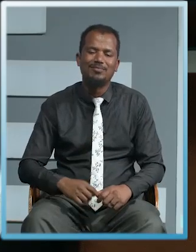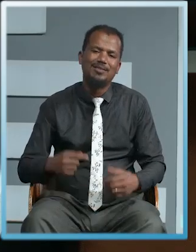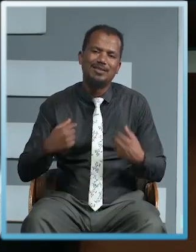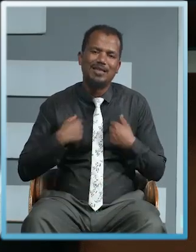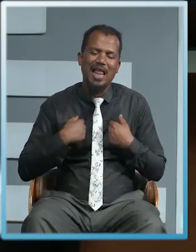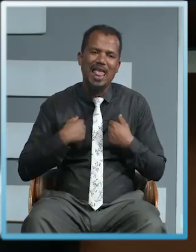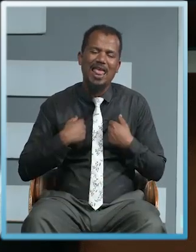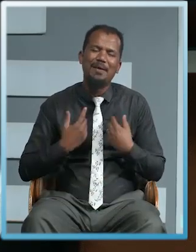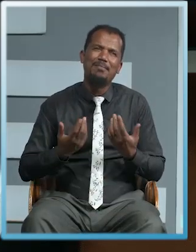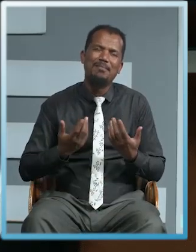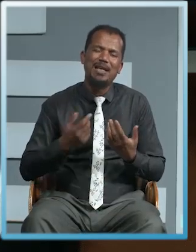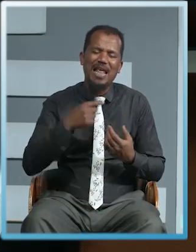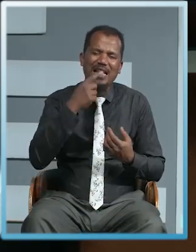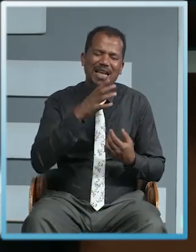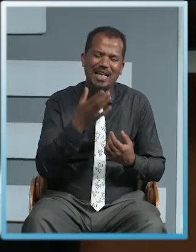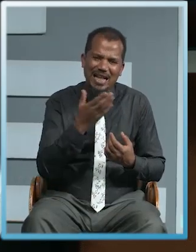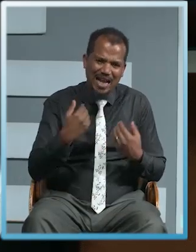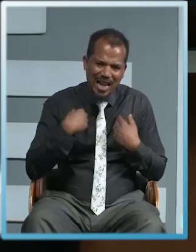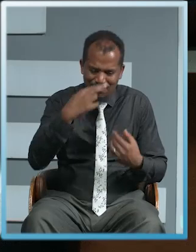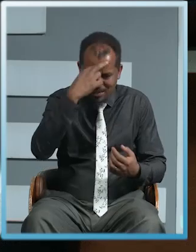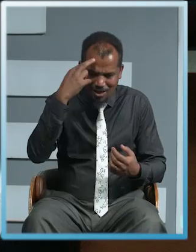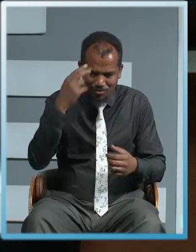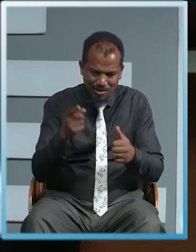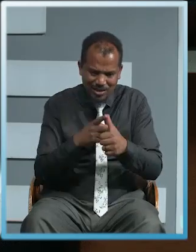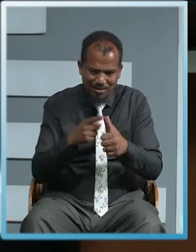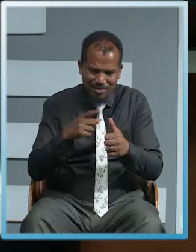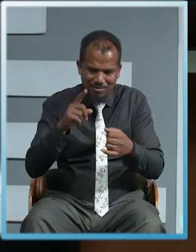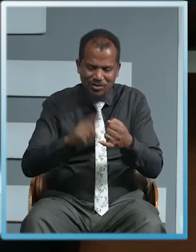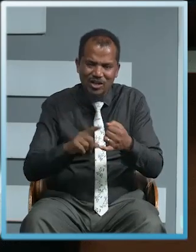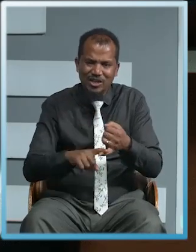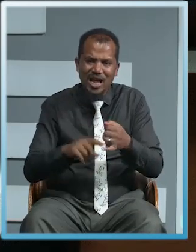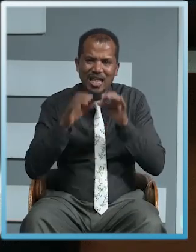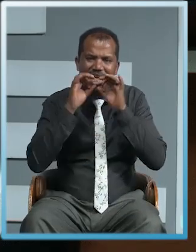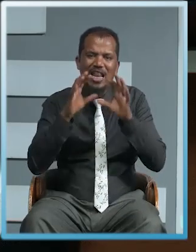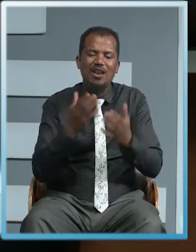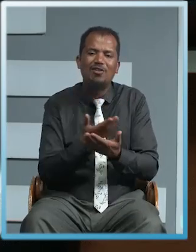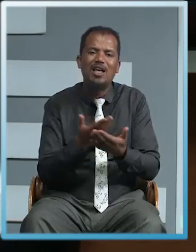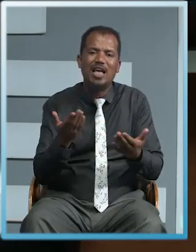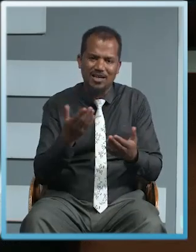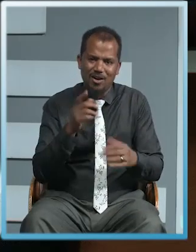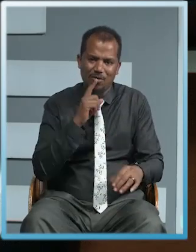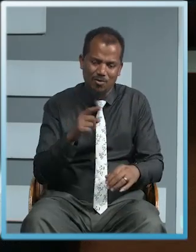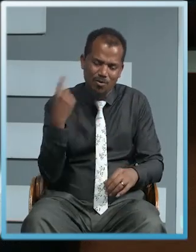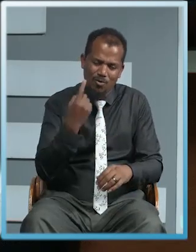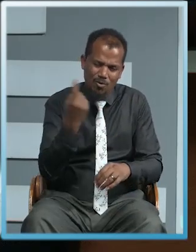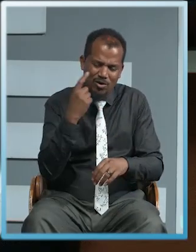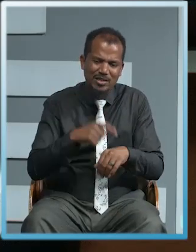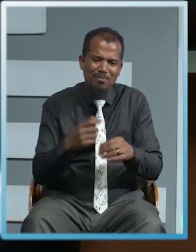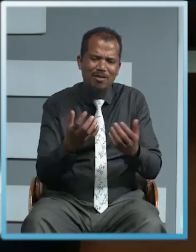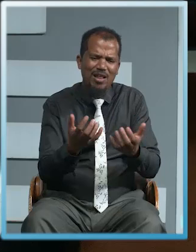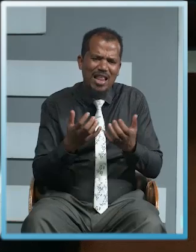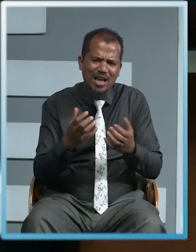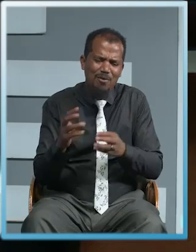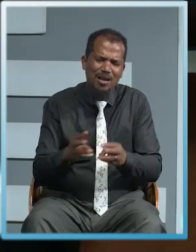እኔ ያልተጠቀሰ ነገር ያለ ምክንያቱም መጀመሪያ መጨረሻ የሌለው ነገር ስለሆነ ሁሌም በፈለግነው